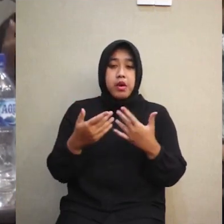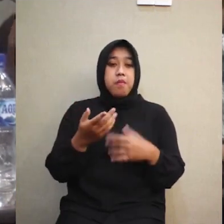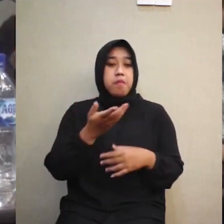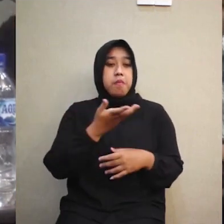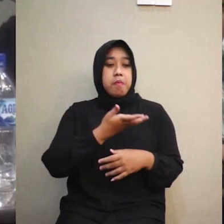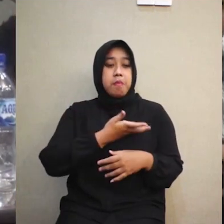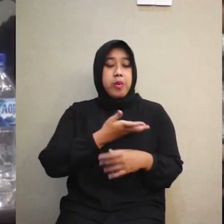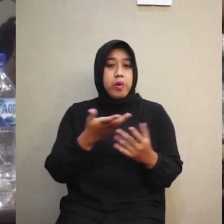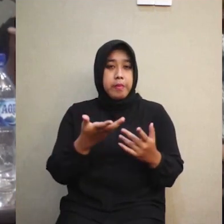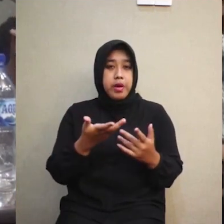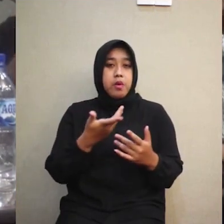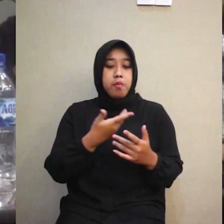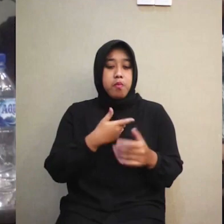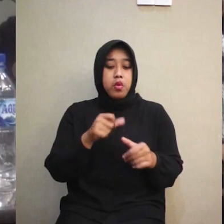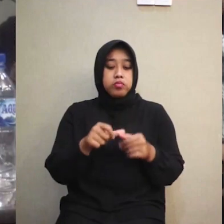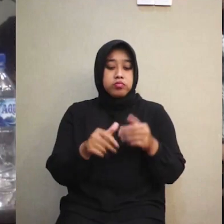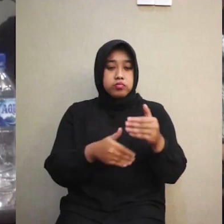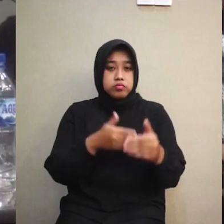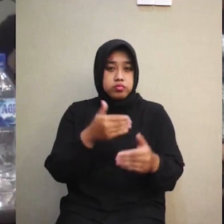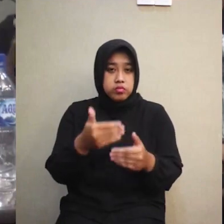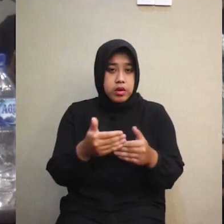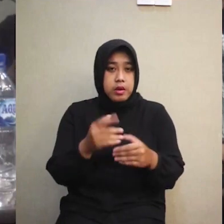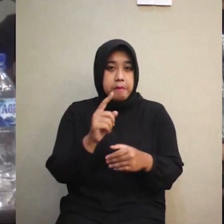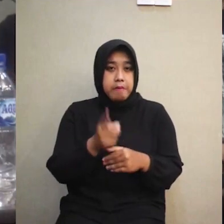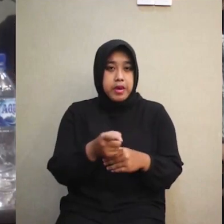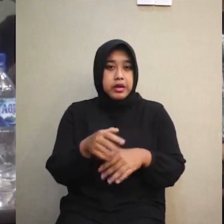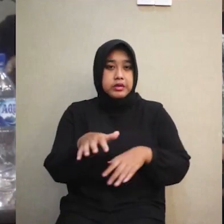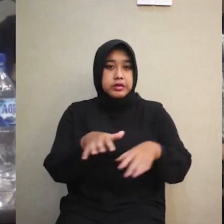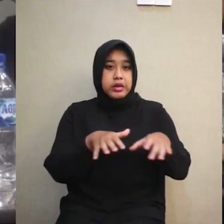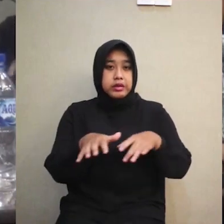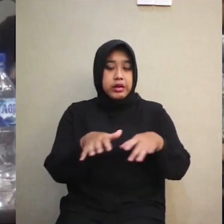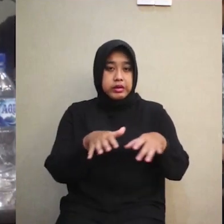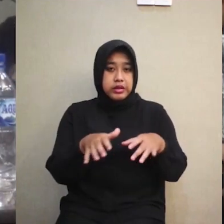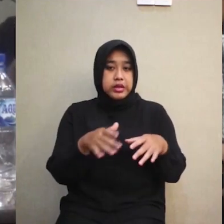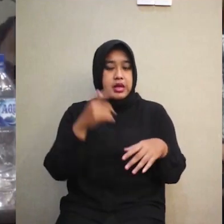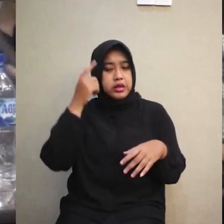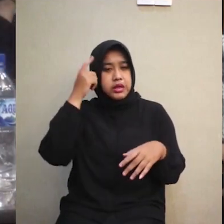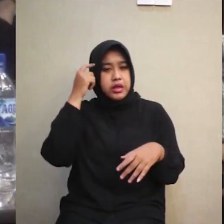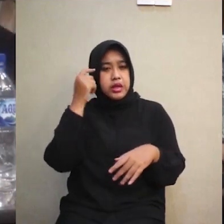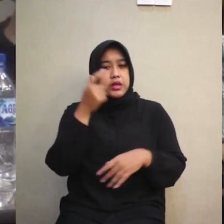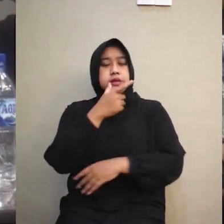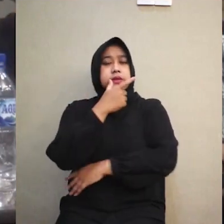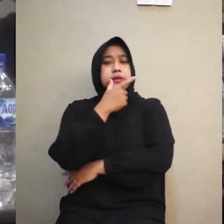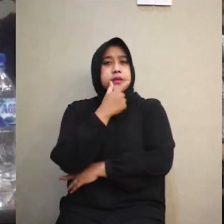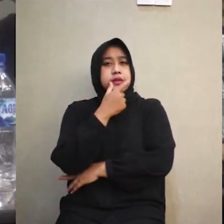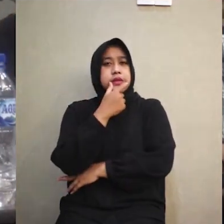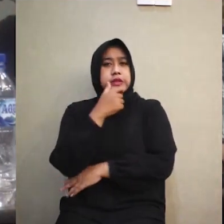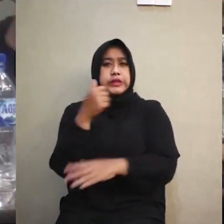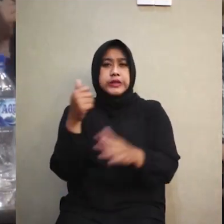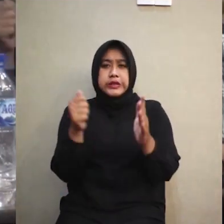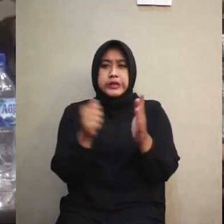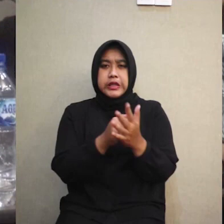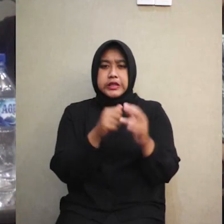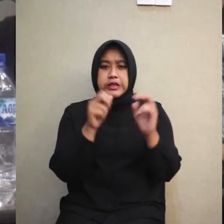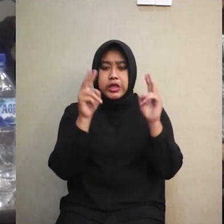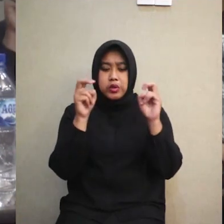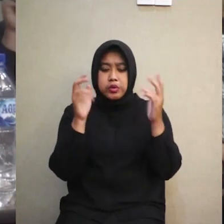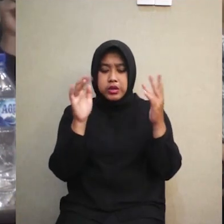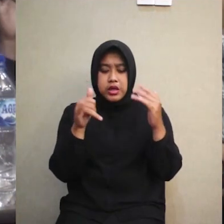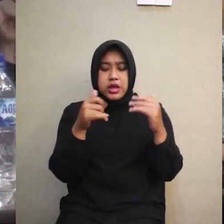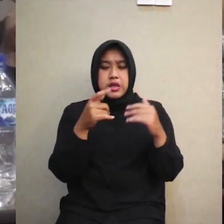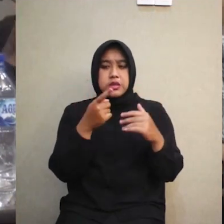mau terus-menerus menggunakan strategi-strategi yang keras dalam tanda kutip gitu yang